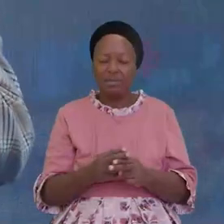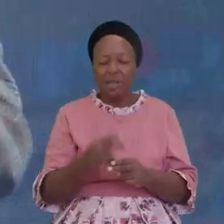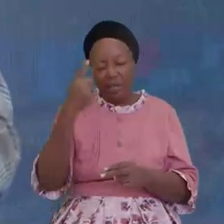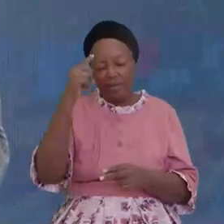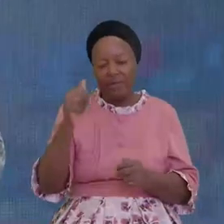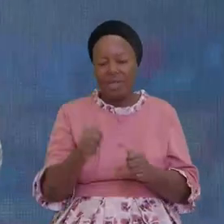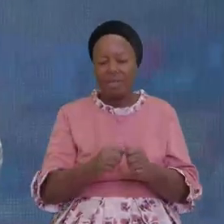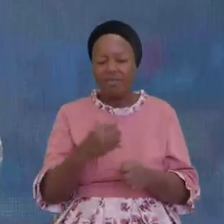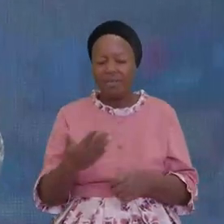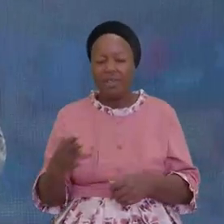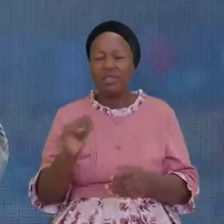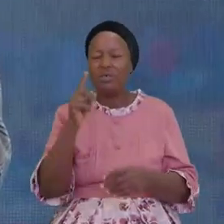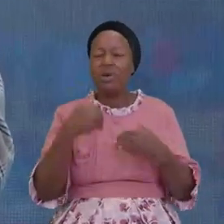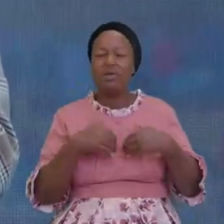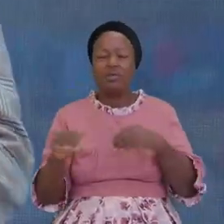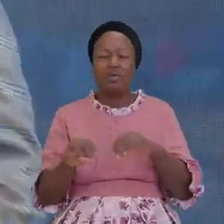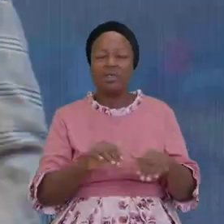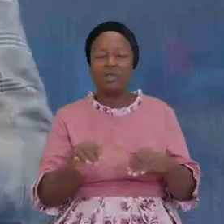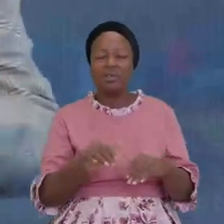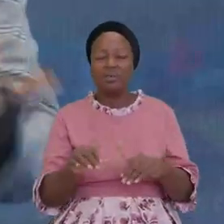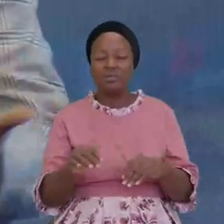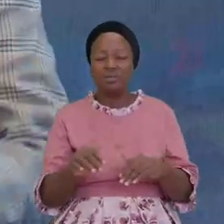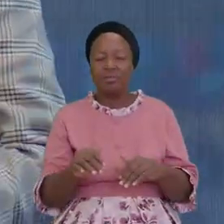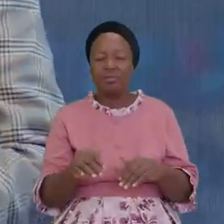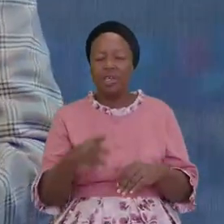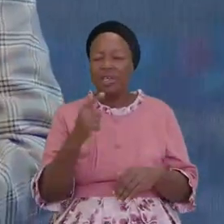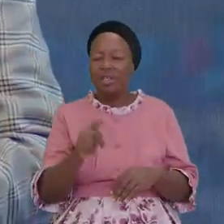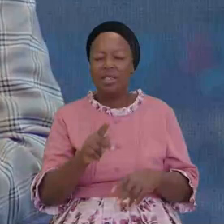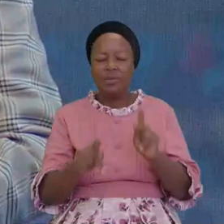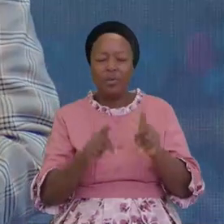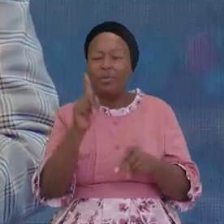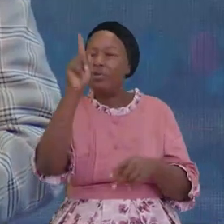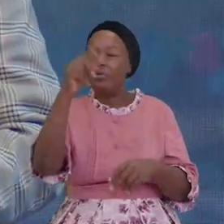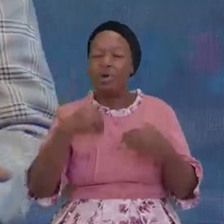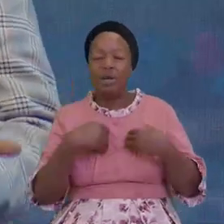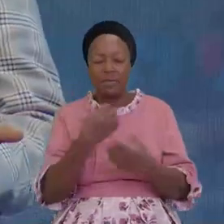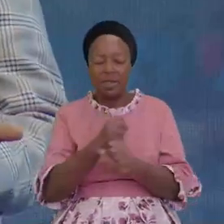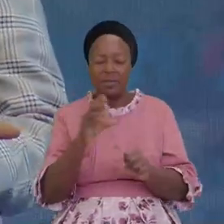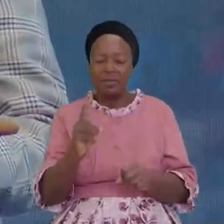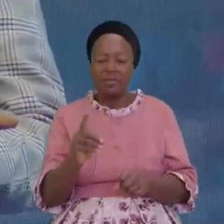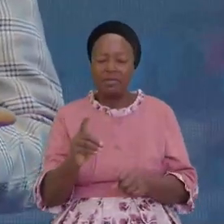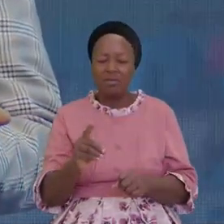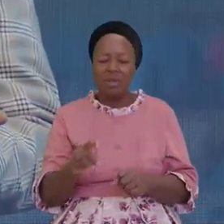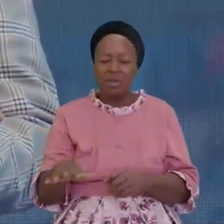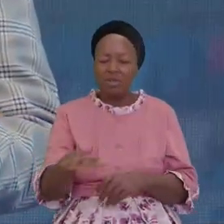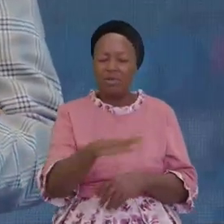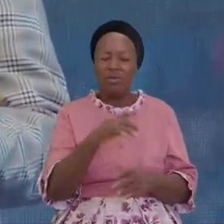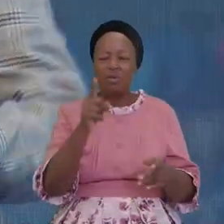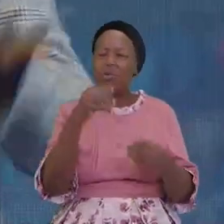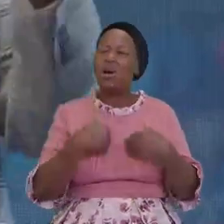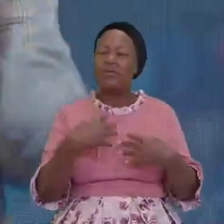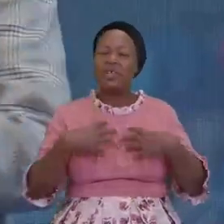nous te bénissons, nous rendons grâce à ton nom pour tout ce que tu as fait, ce que tu as